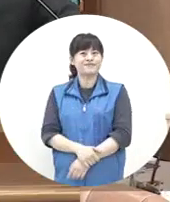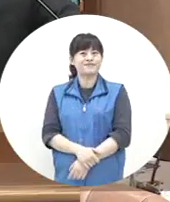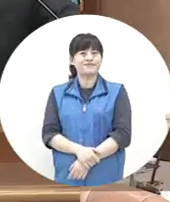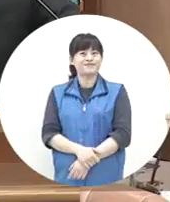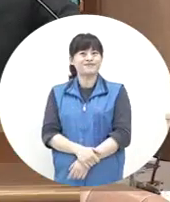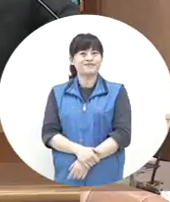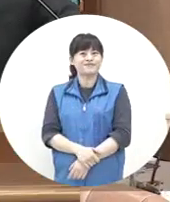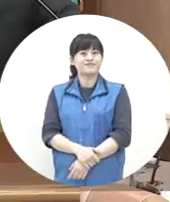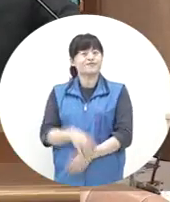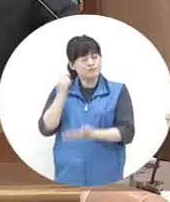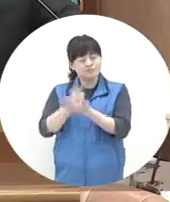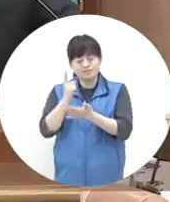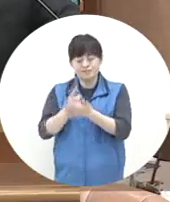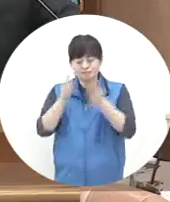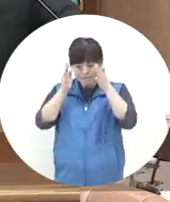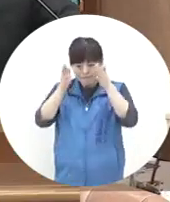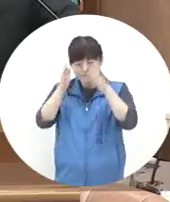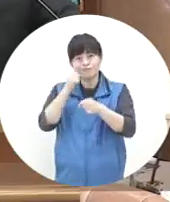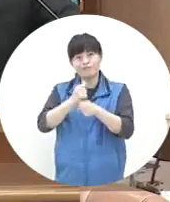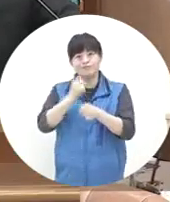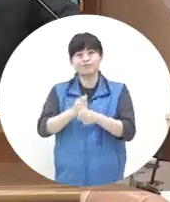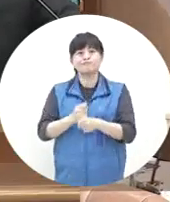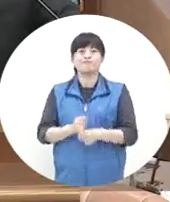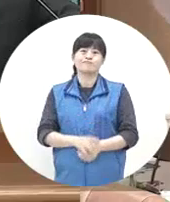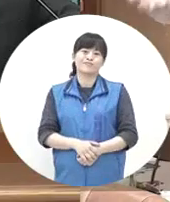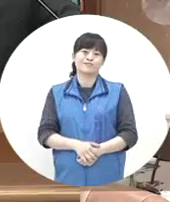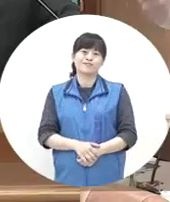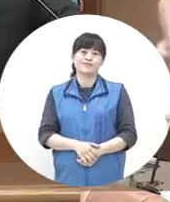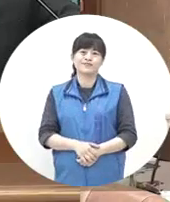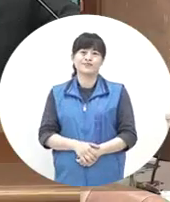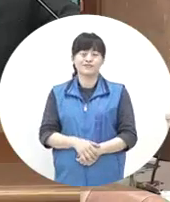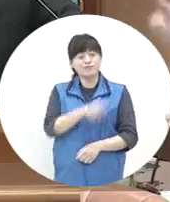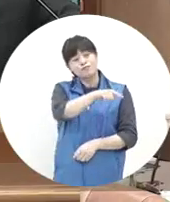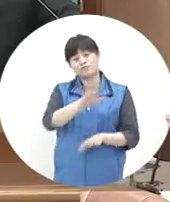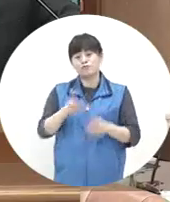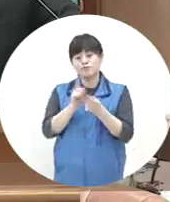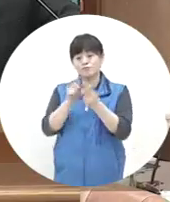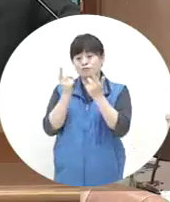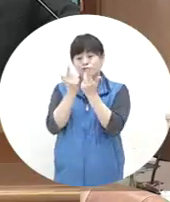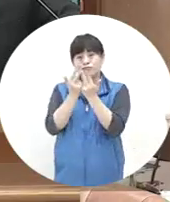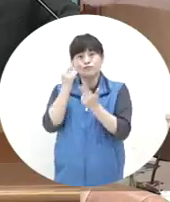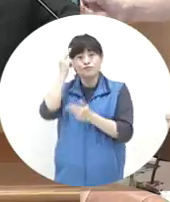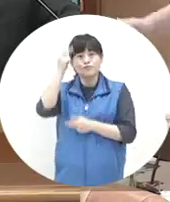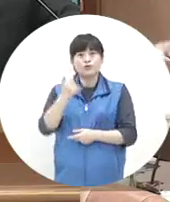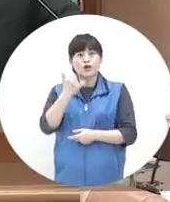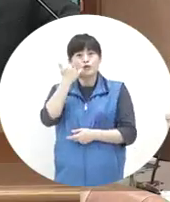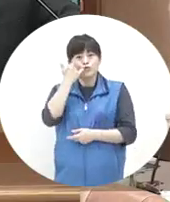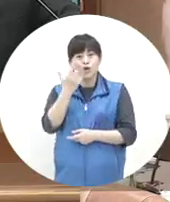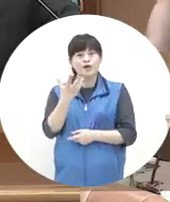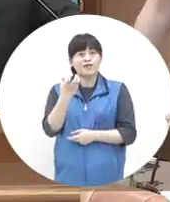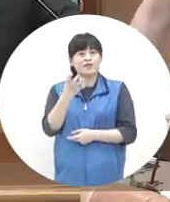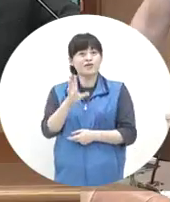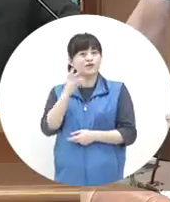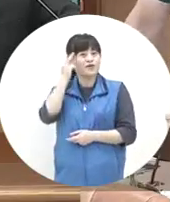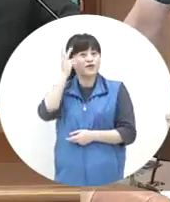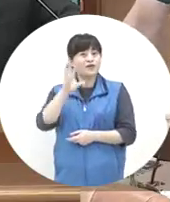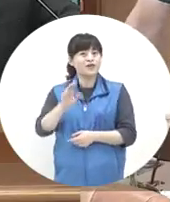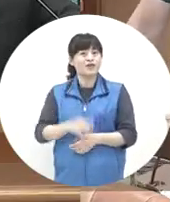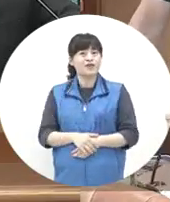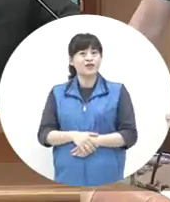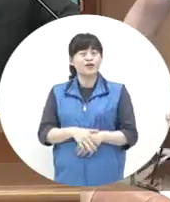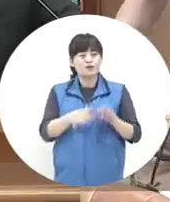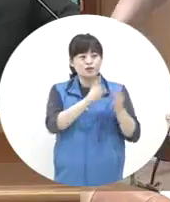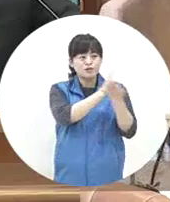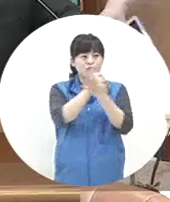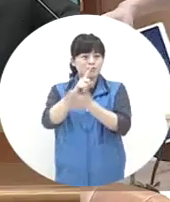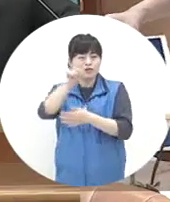我大概在做事情啦。 好、哦，做事情，哦、我想讲、哎，你今嘛对新北市的尴尬，跟我这种酸中痛的尴尬。 我大概 因为大家最近